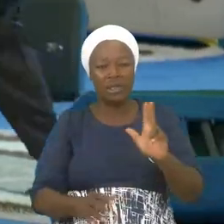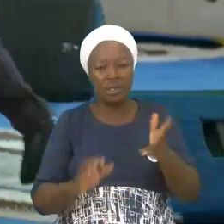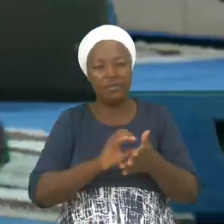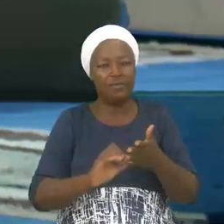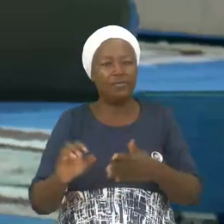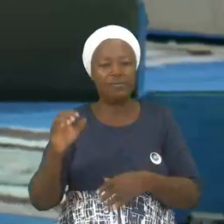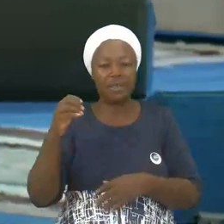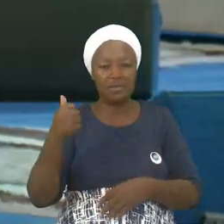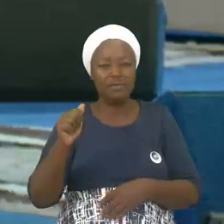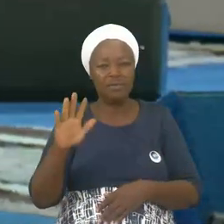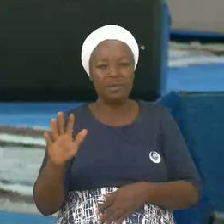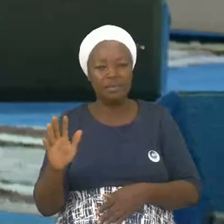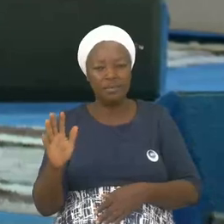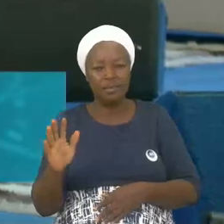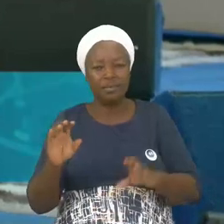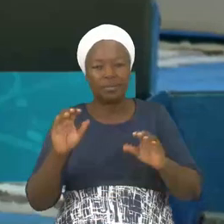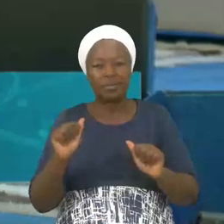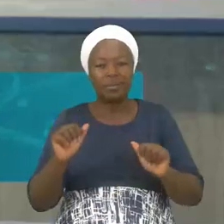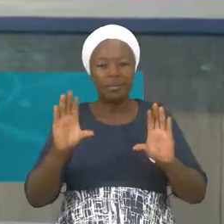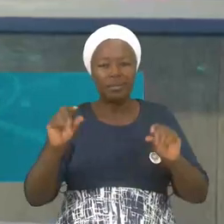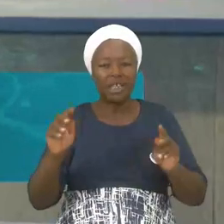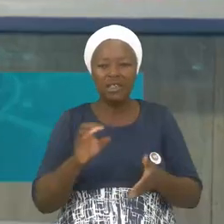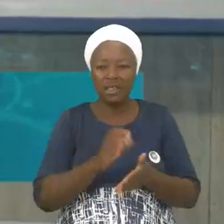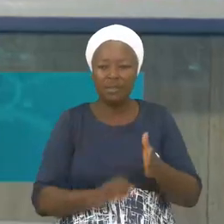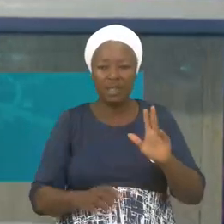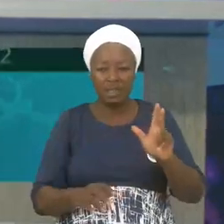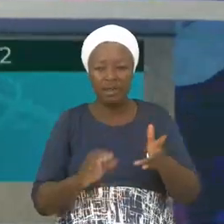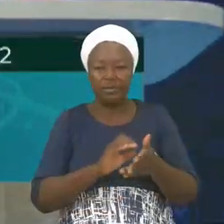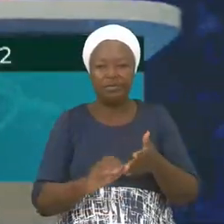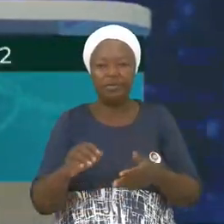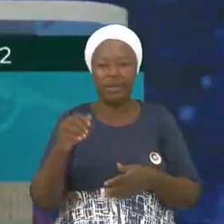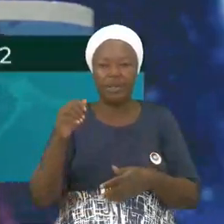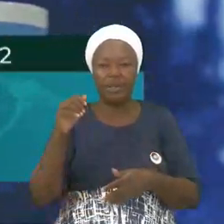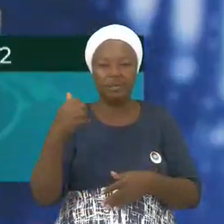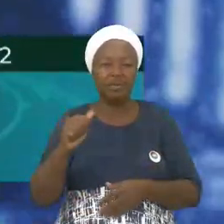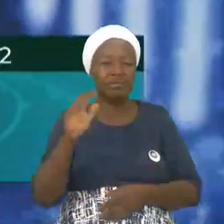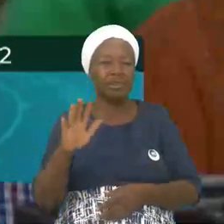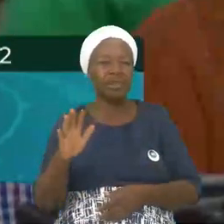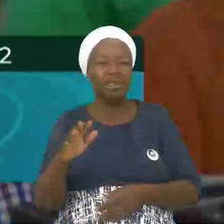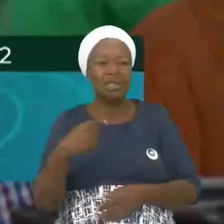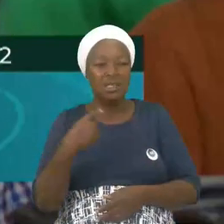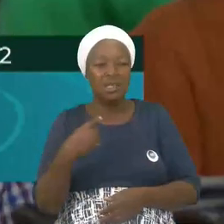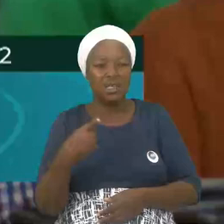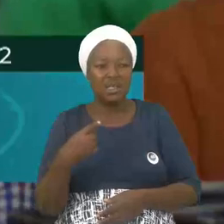dit, en Actes chapitre 3, verset 15. Actes chapitre 3,